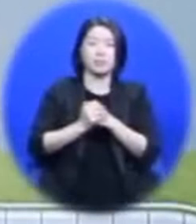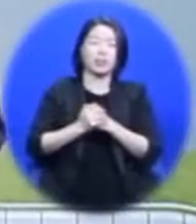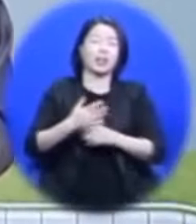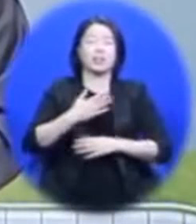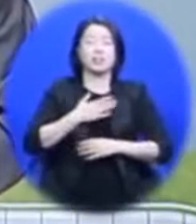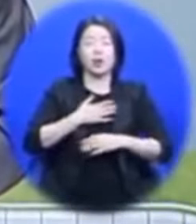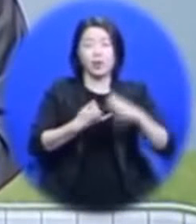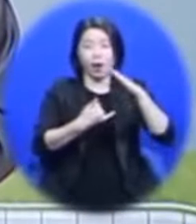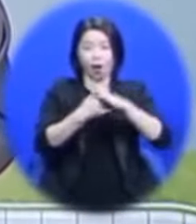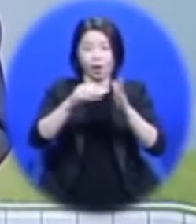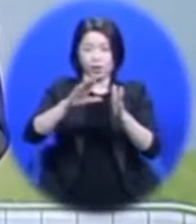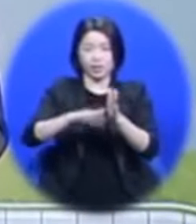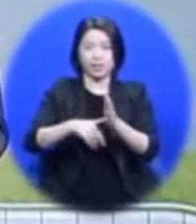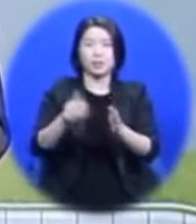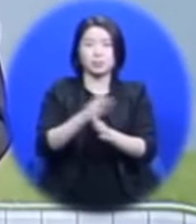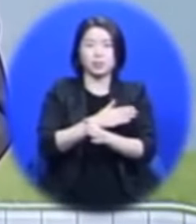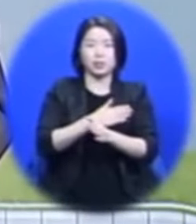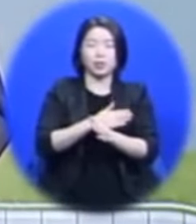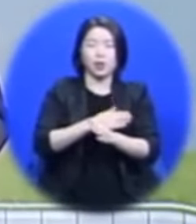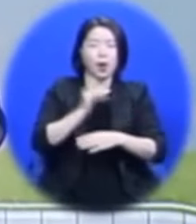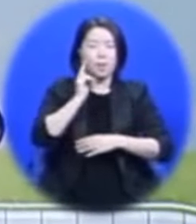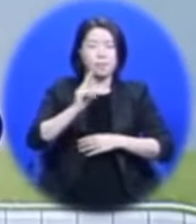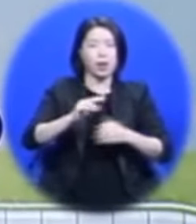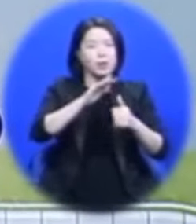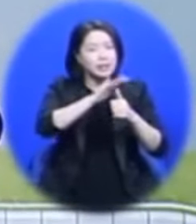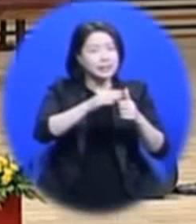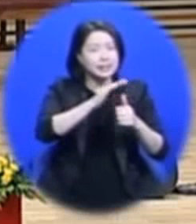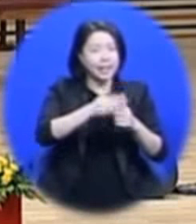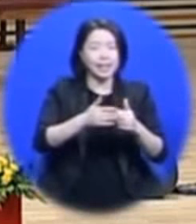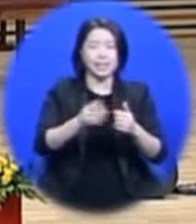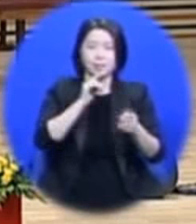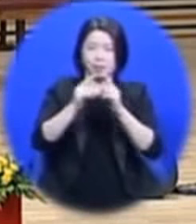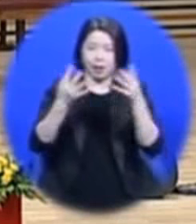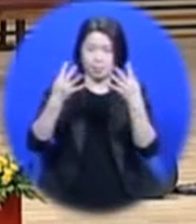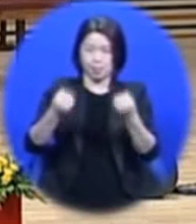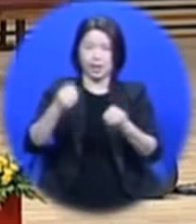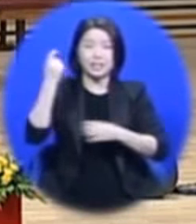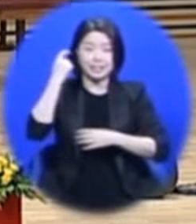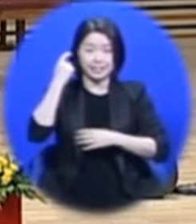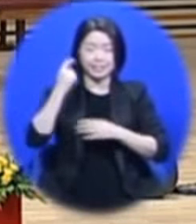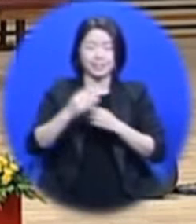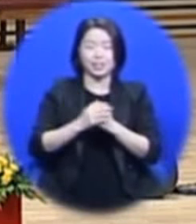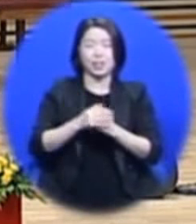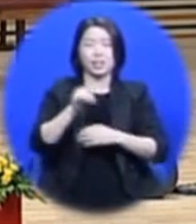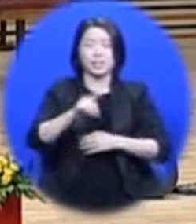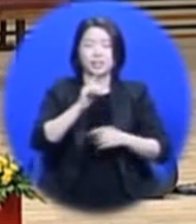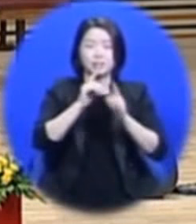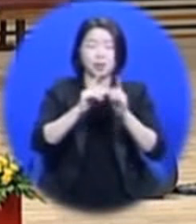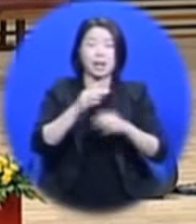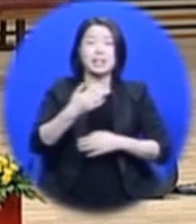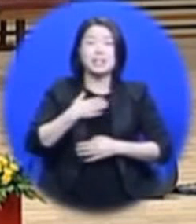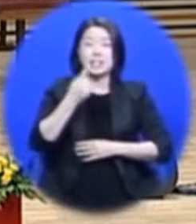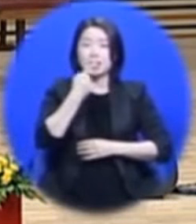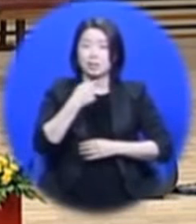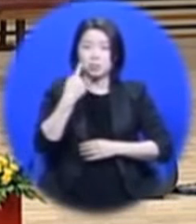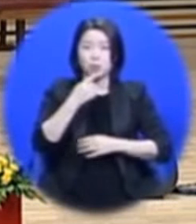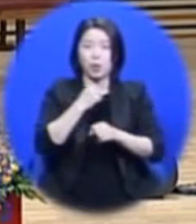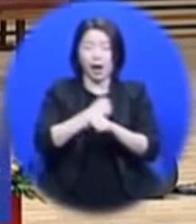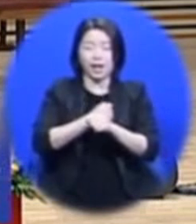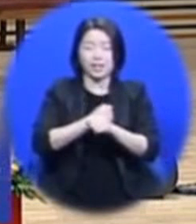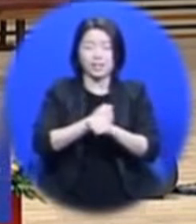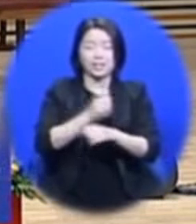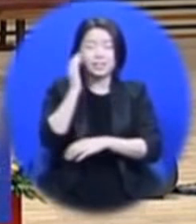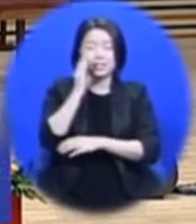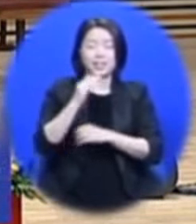저는 어릴 때부터 아주 착하다는 소리를 많이 들었습니다. 그 이야기를 제 입으로 하는 일이 굉장히